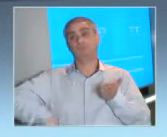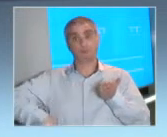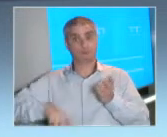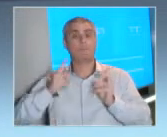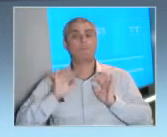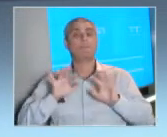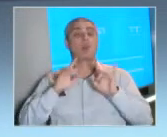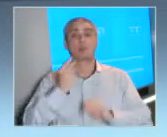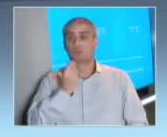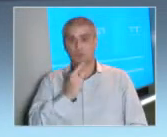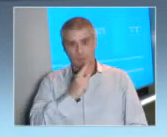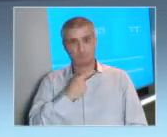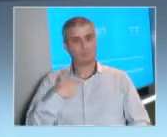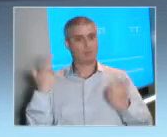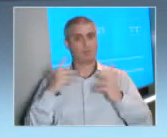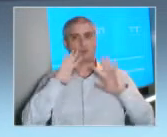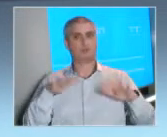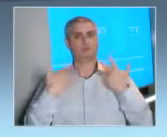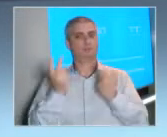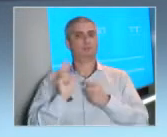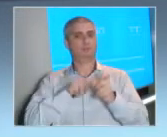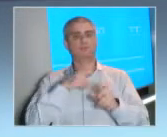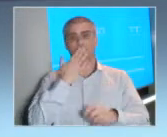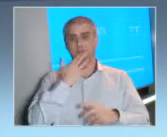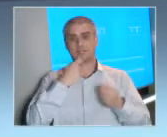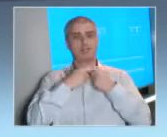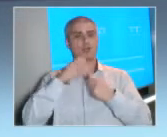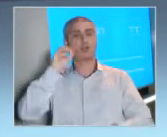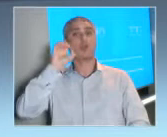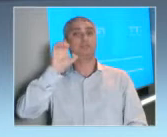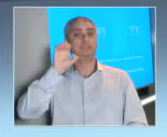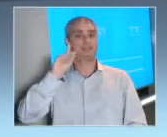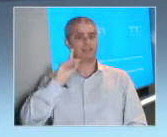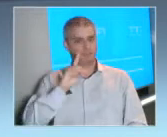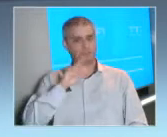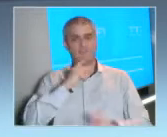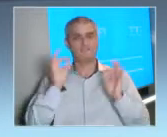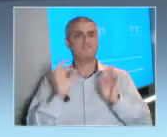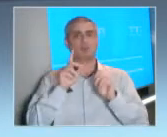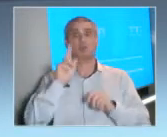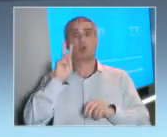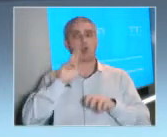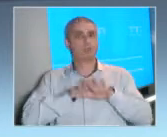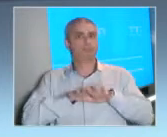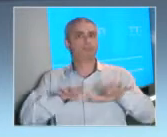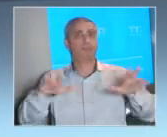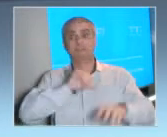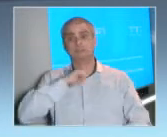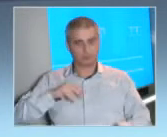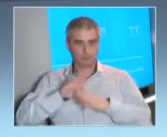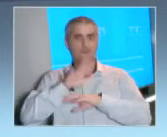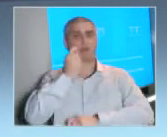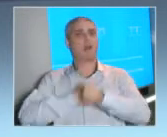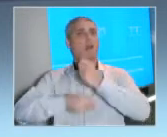של מיליוני שקלים. נחגוג עשור להצטרפותה של ישראל לארגון ה-OECD. וירוס הקורונה מתפשט במהירות בסין ומשפיע גם